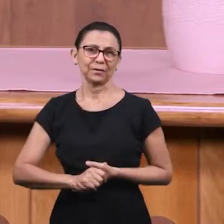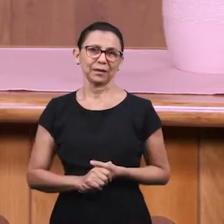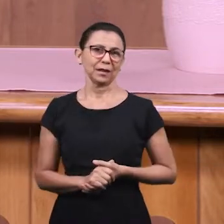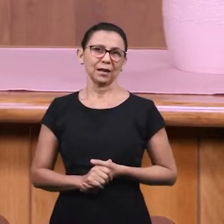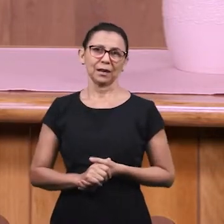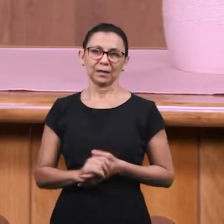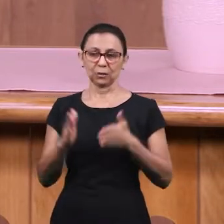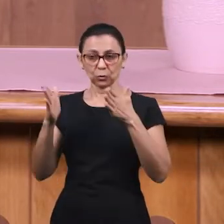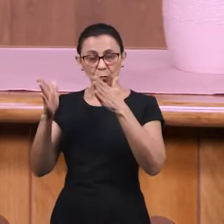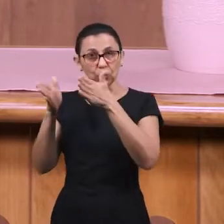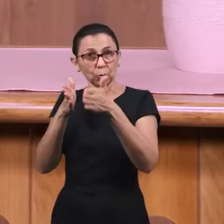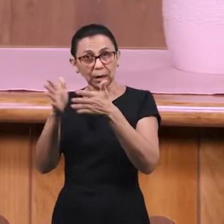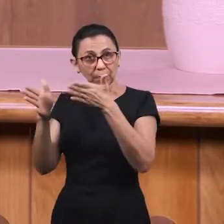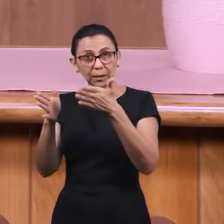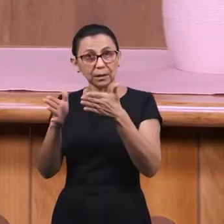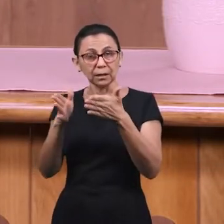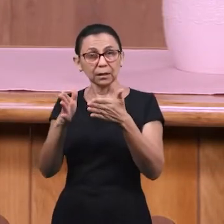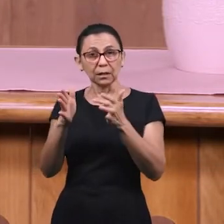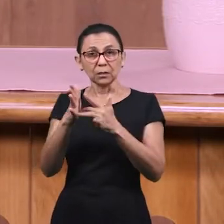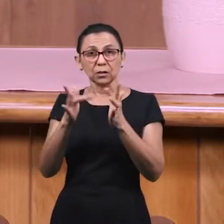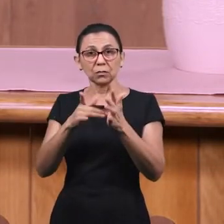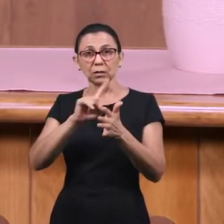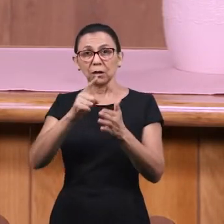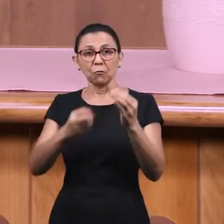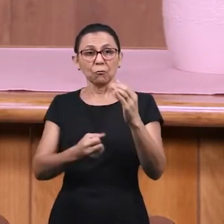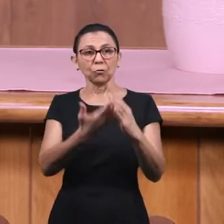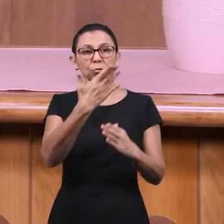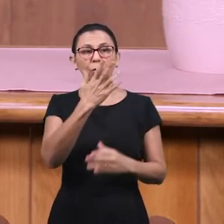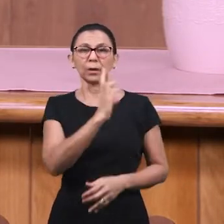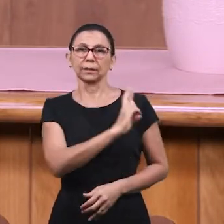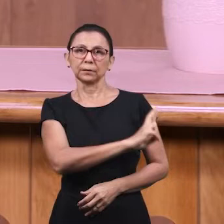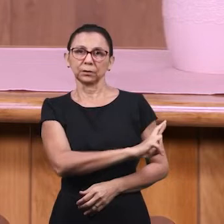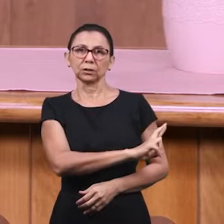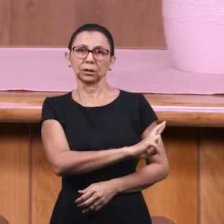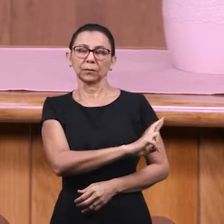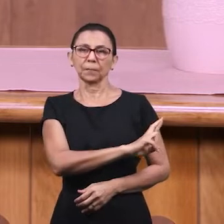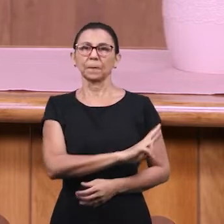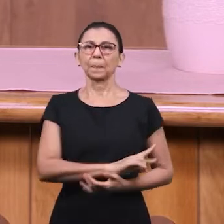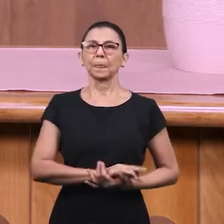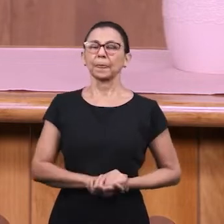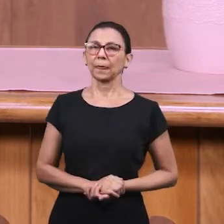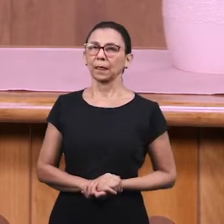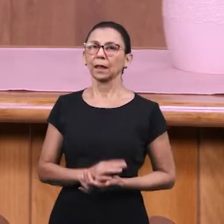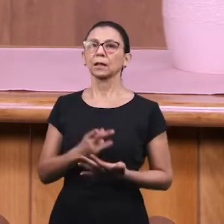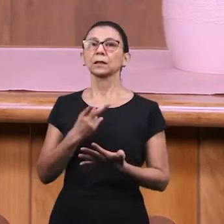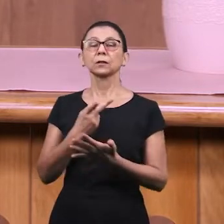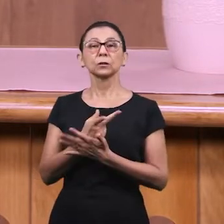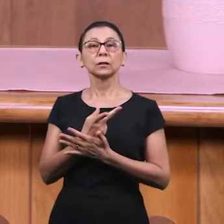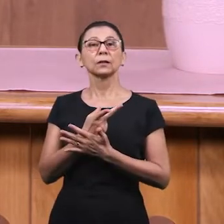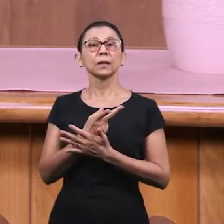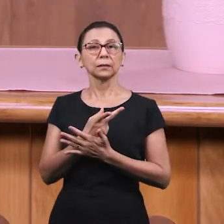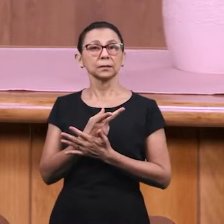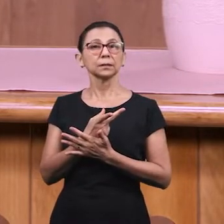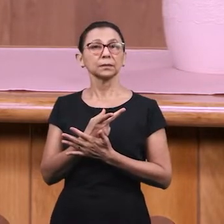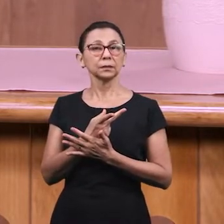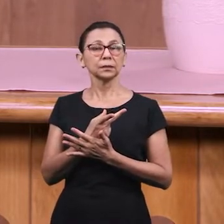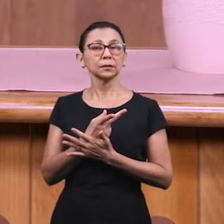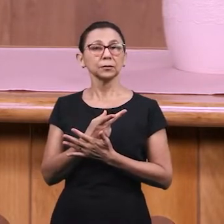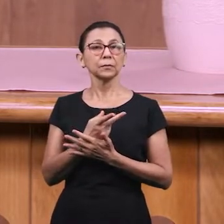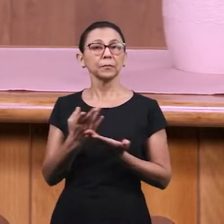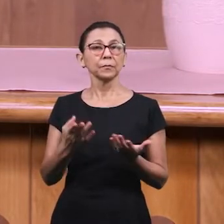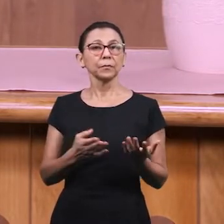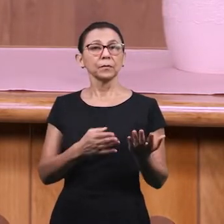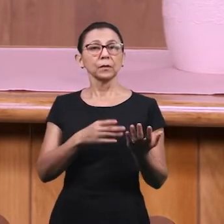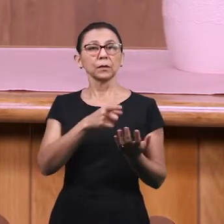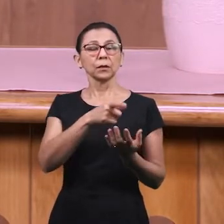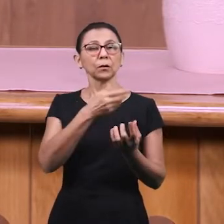никакую религию. Он – путь. Вот путь. Идите по нему, да? Он открывает очи